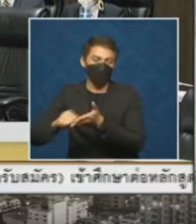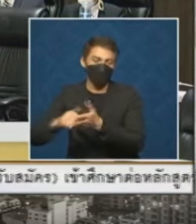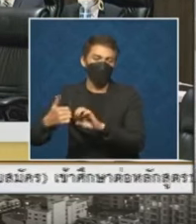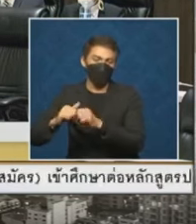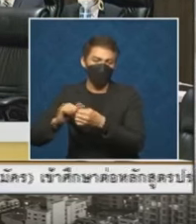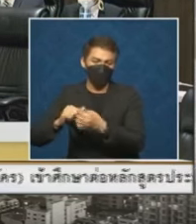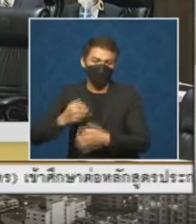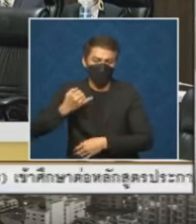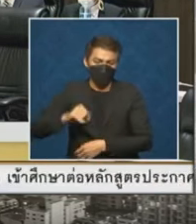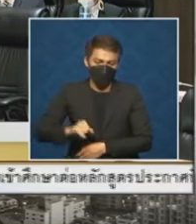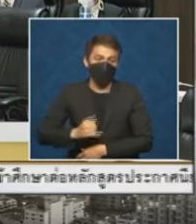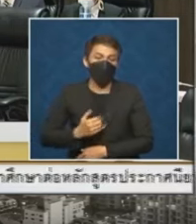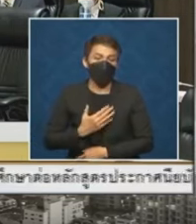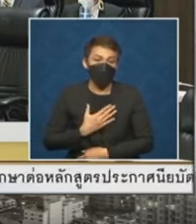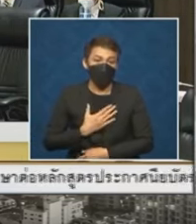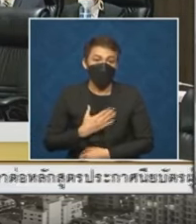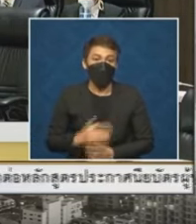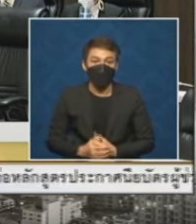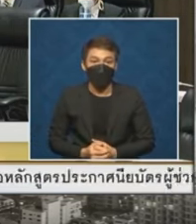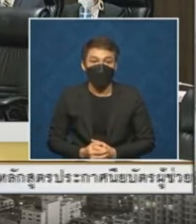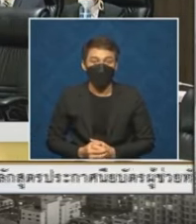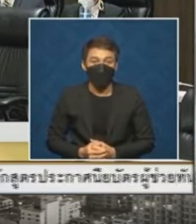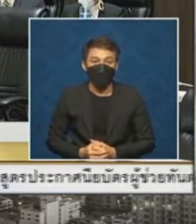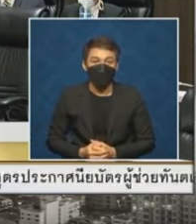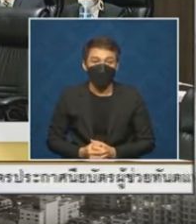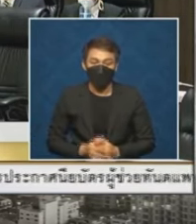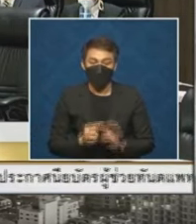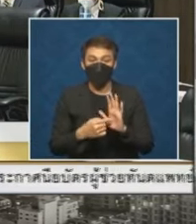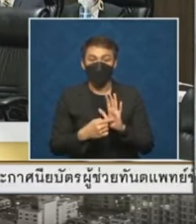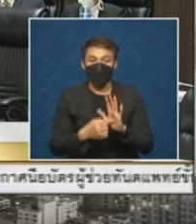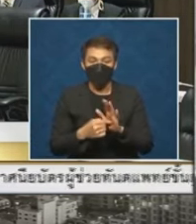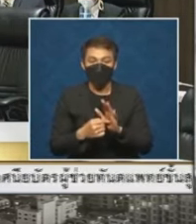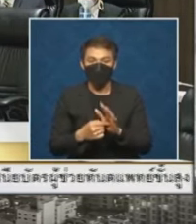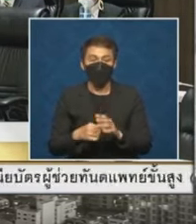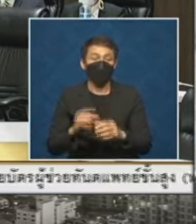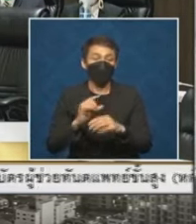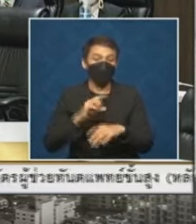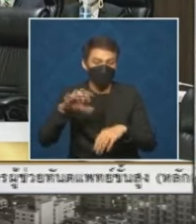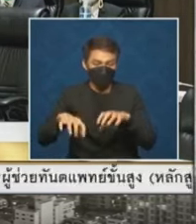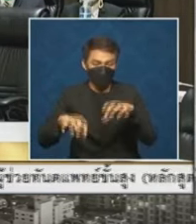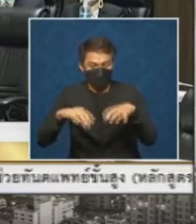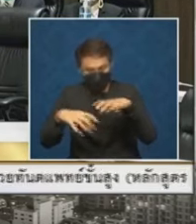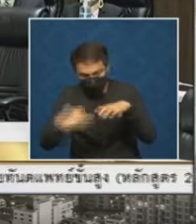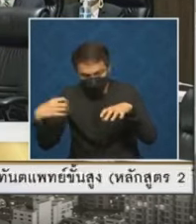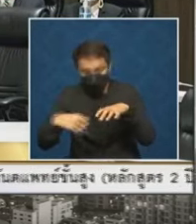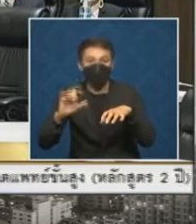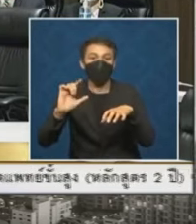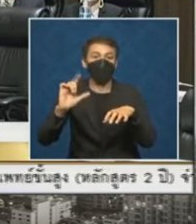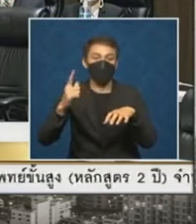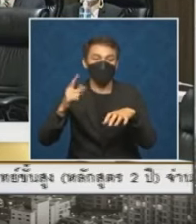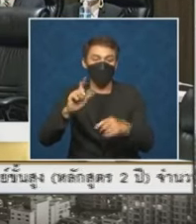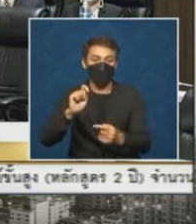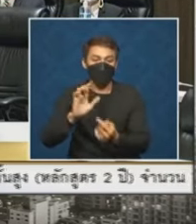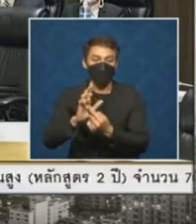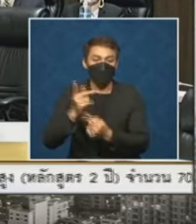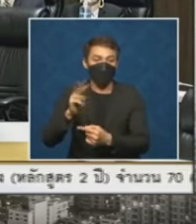มหากไม่มีหลักฐานไม่มีคดีความที่ทำให้เกิดความไม่เชื่อมั่นซึ่งกันและกันผมยืนยันผมเข้ามาตรงนี้